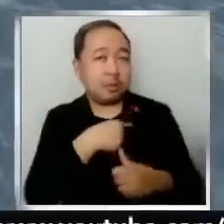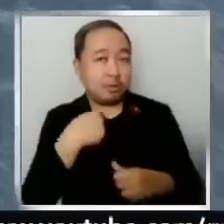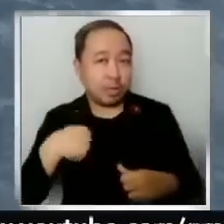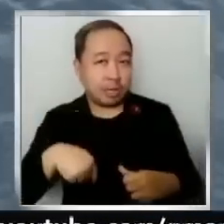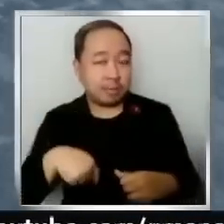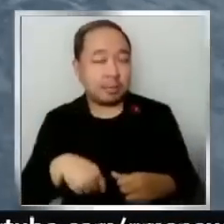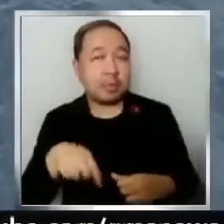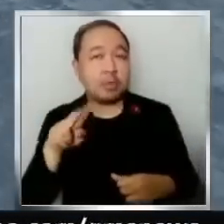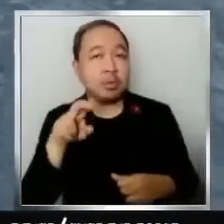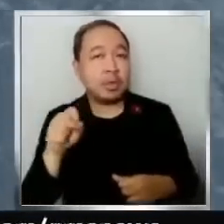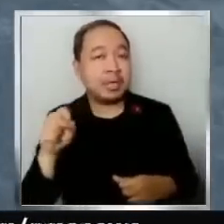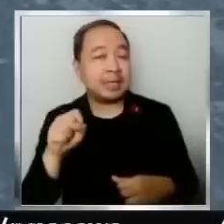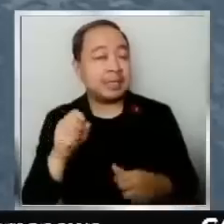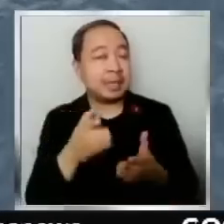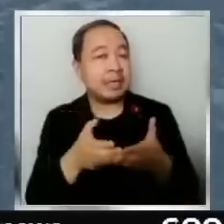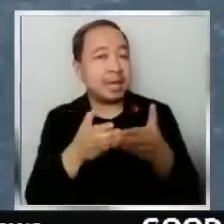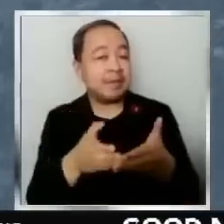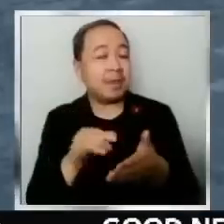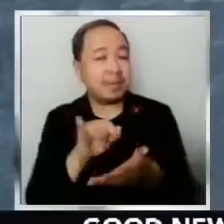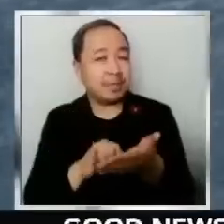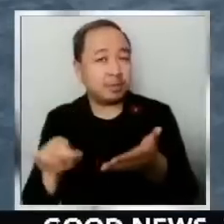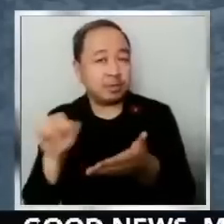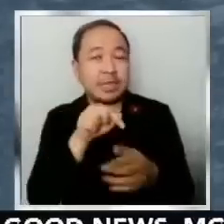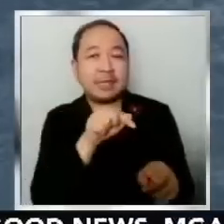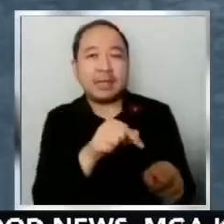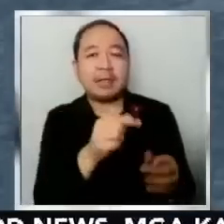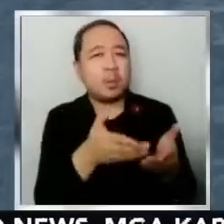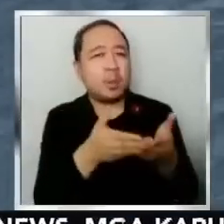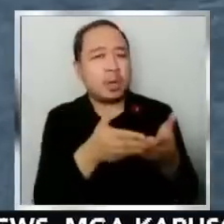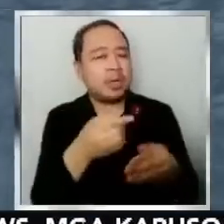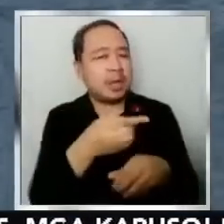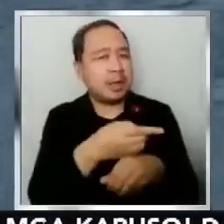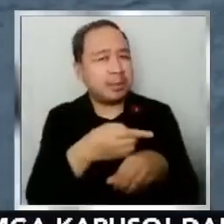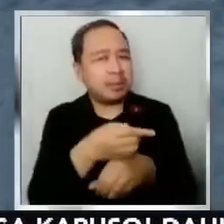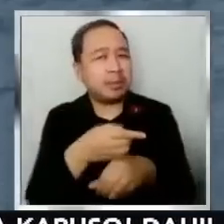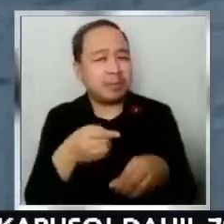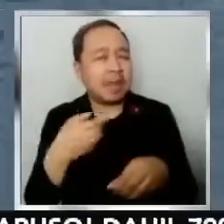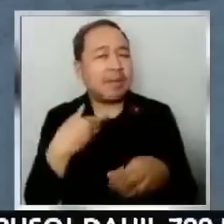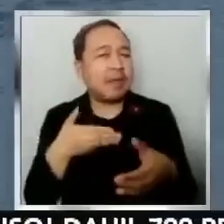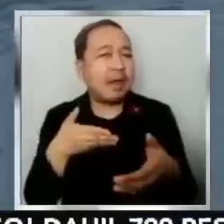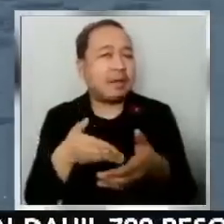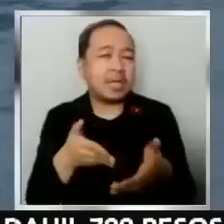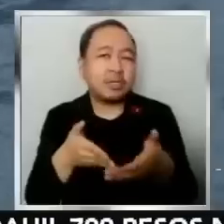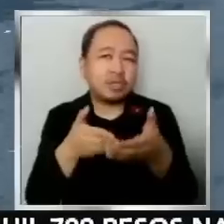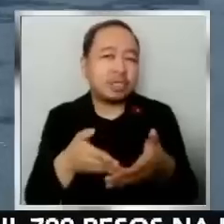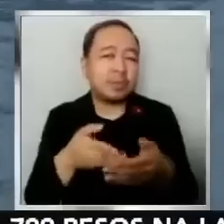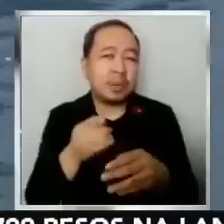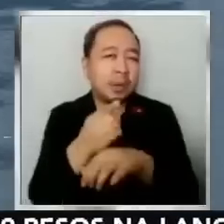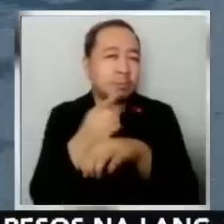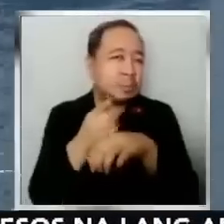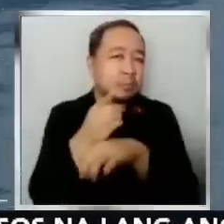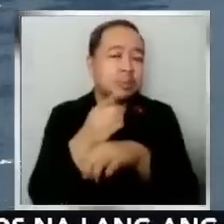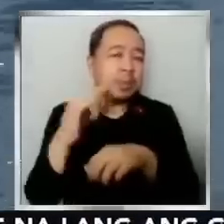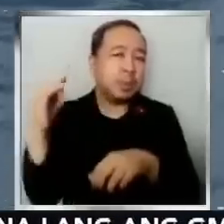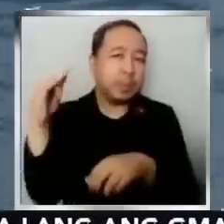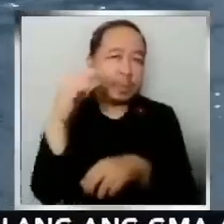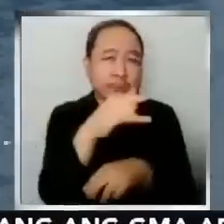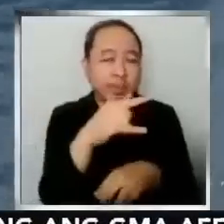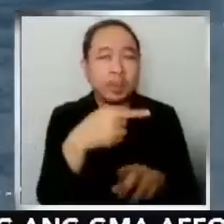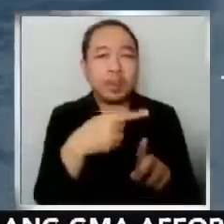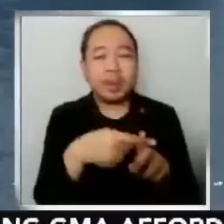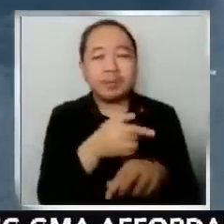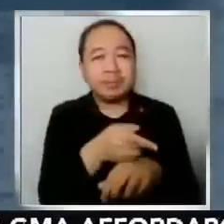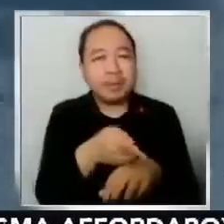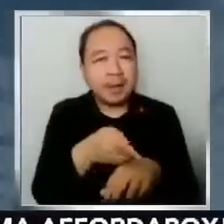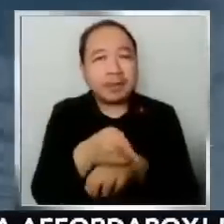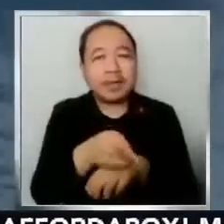institute ang ganitong klase ng warship ay armado ng mga anti-ship at anti-aircraft missiles pati na ng anti-submarine torpedoes